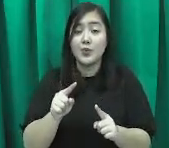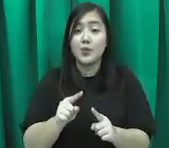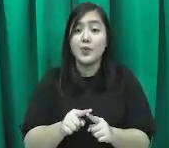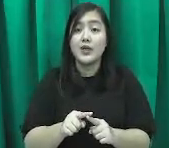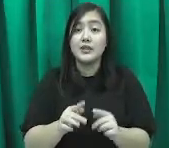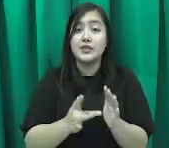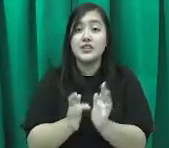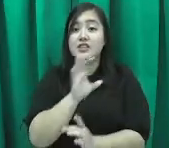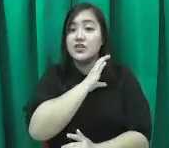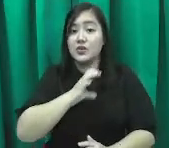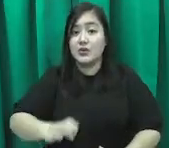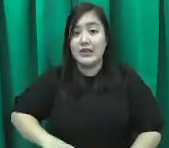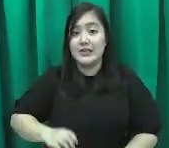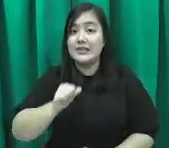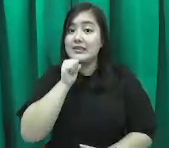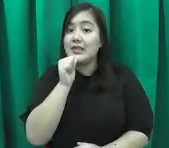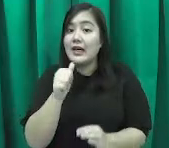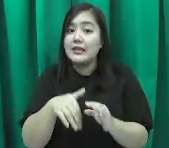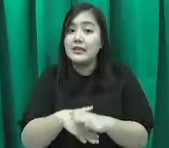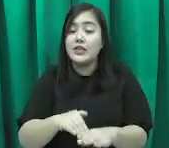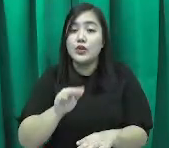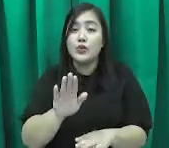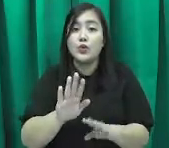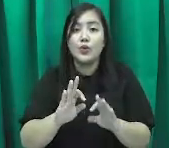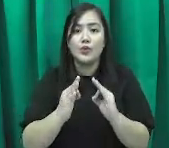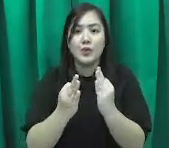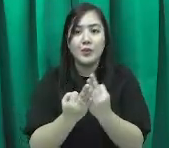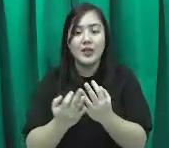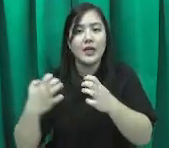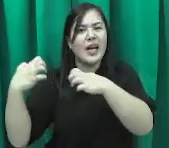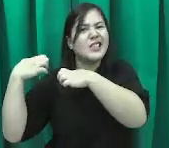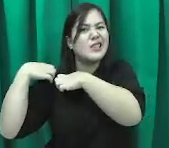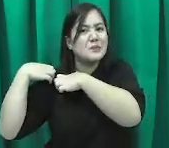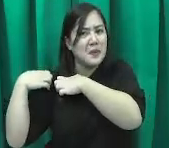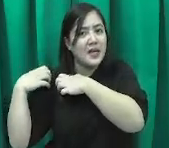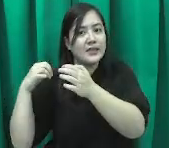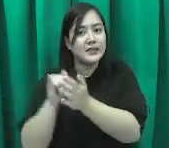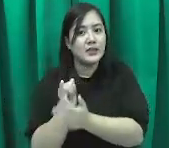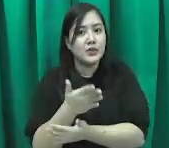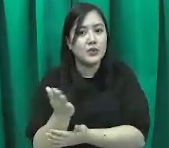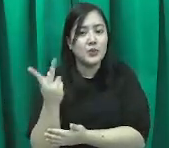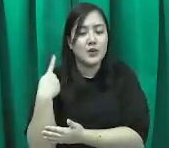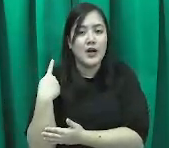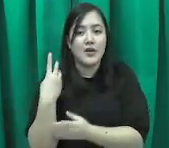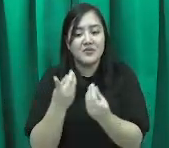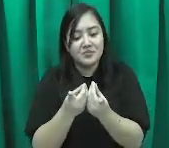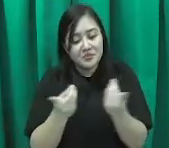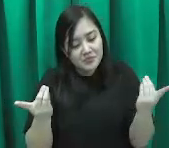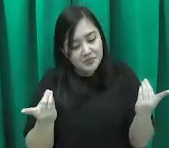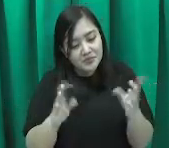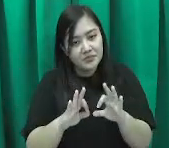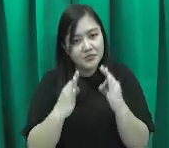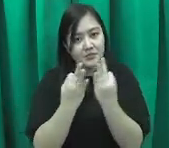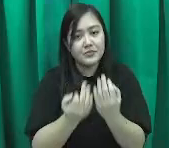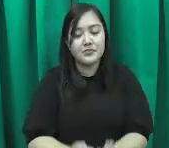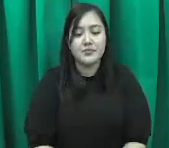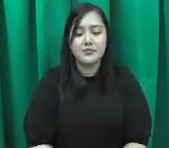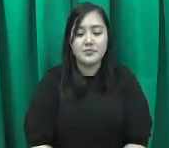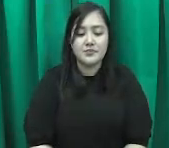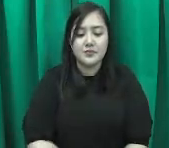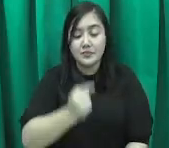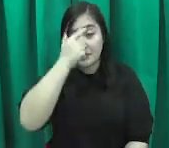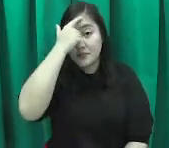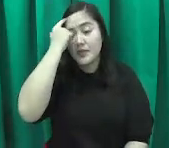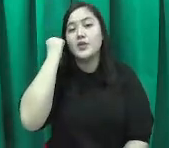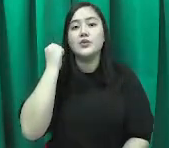family, you expect that you have a division of a family. Bakit? Wala